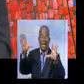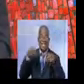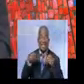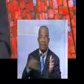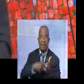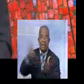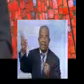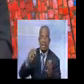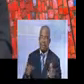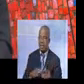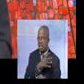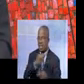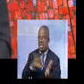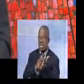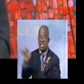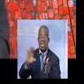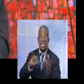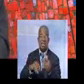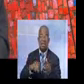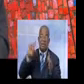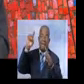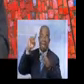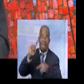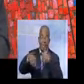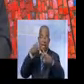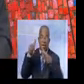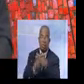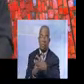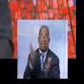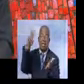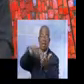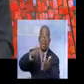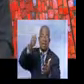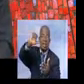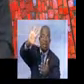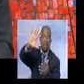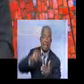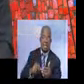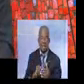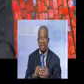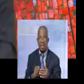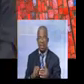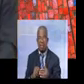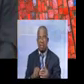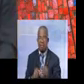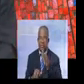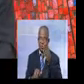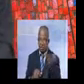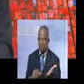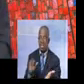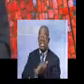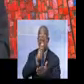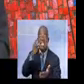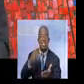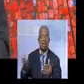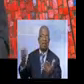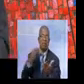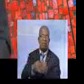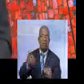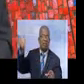en 2015 d'absorber une partie importante des arriérés de